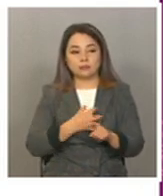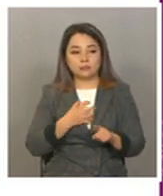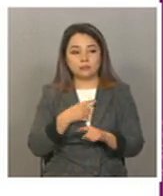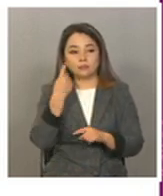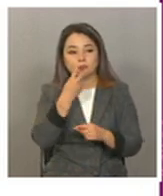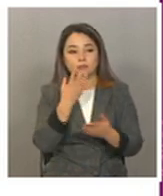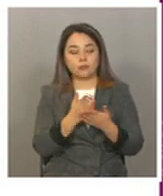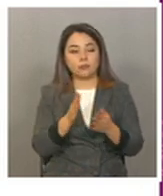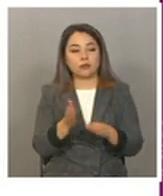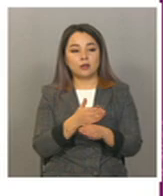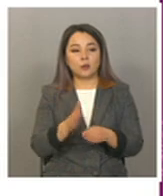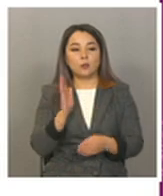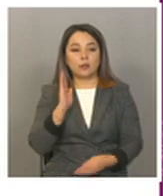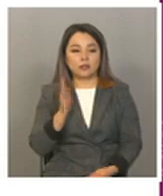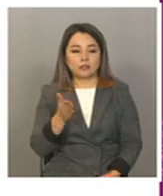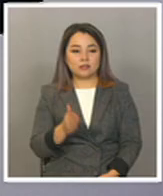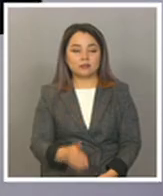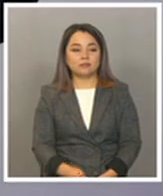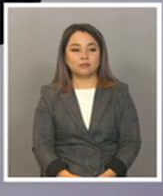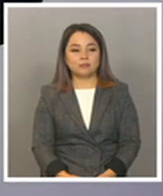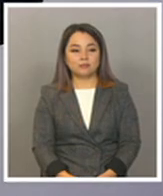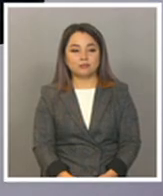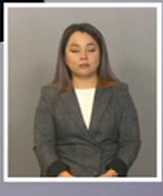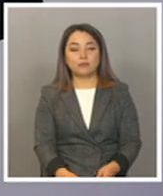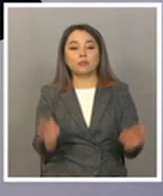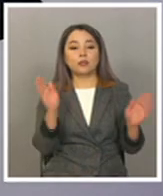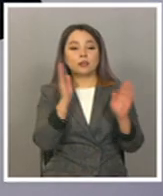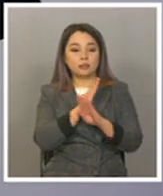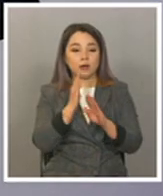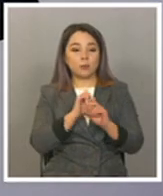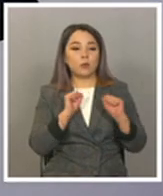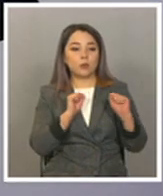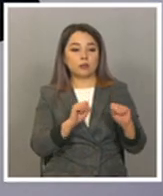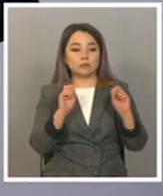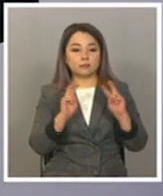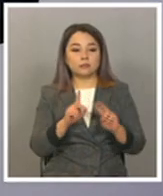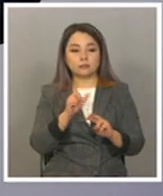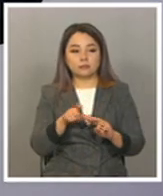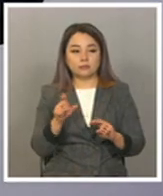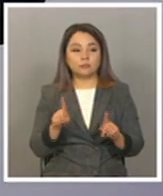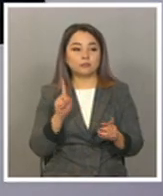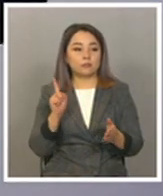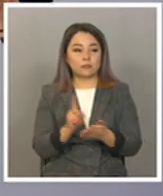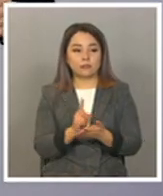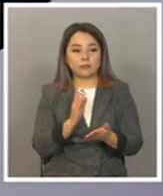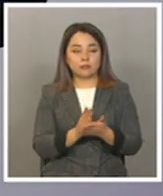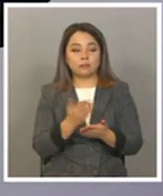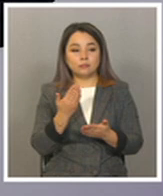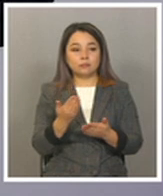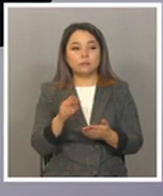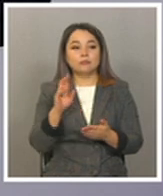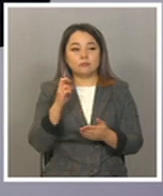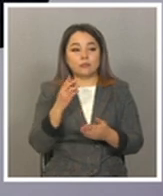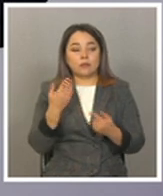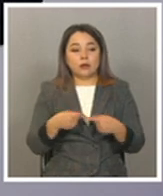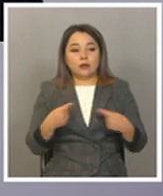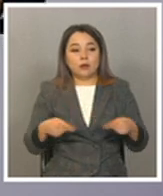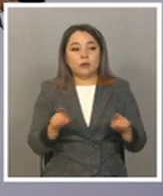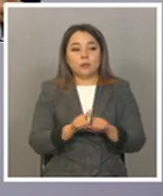түрлерін ажыратасыз. Табиғатты қорғау адамзаттың парызы. Биоалуан